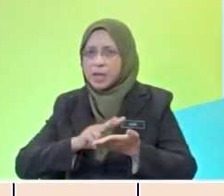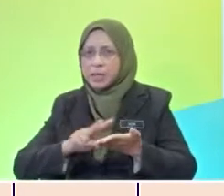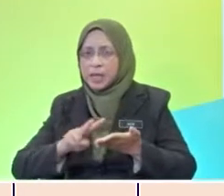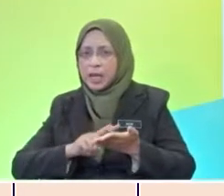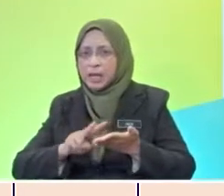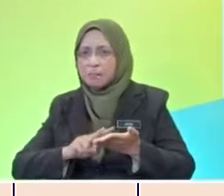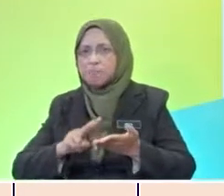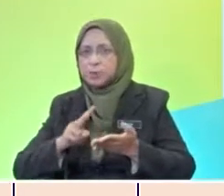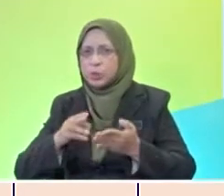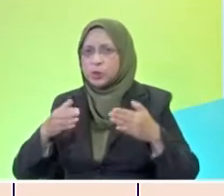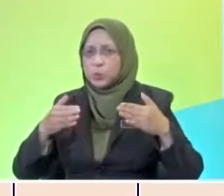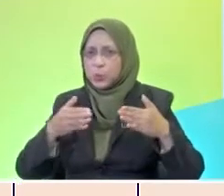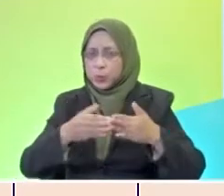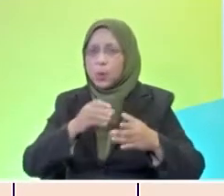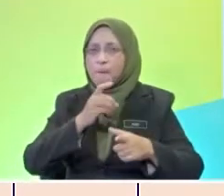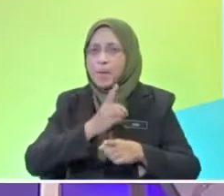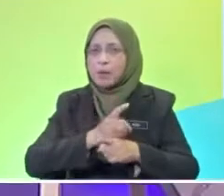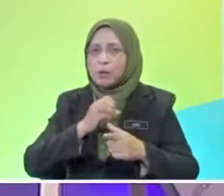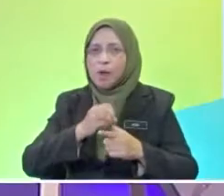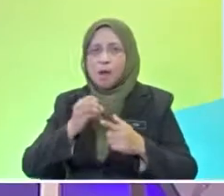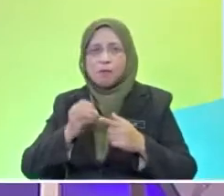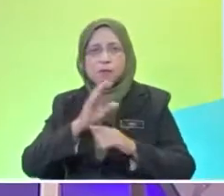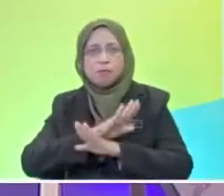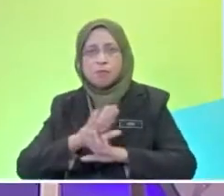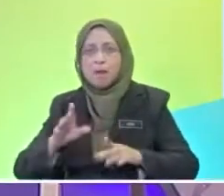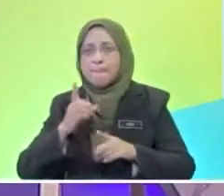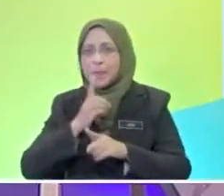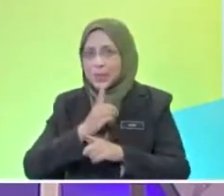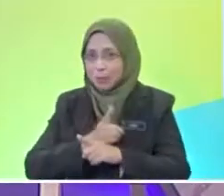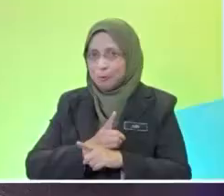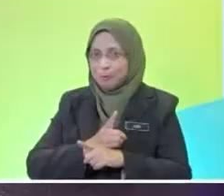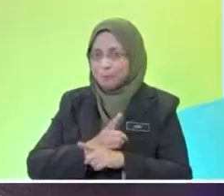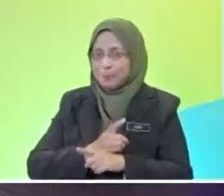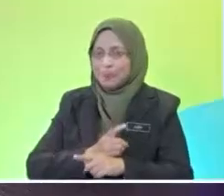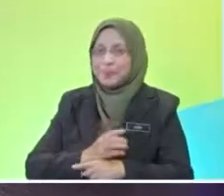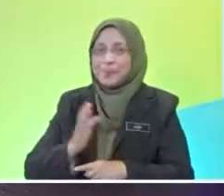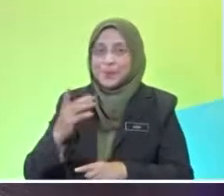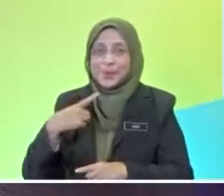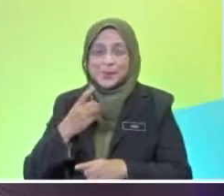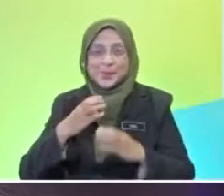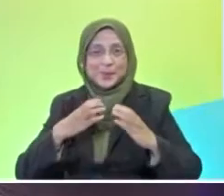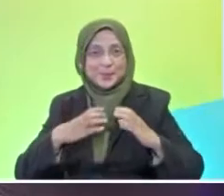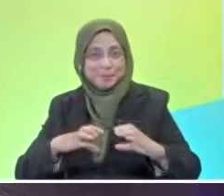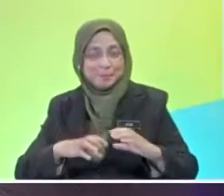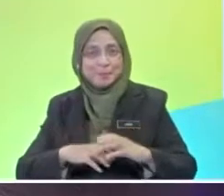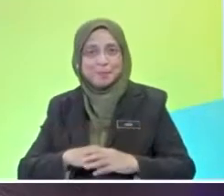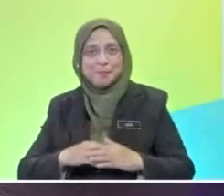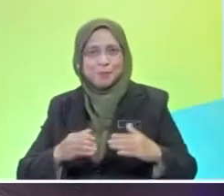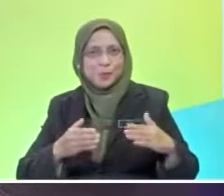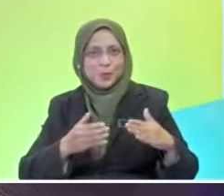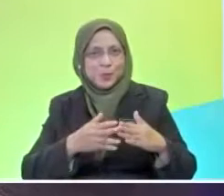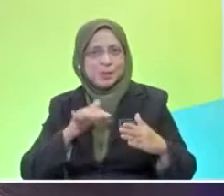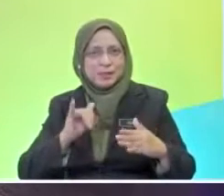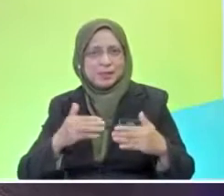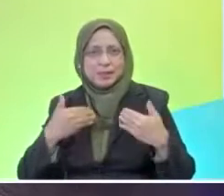ni betul ataupun tidak. Okey. Baik, okay. Syang, jom kita cuba kita nak tengok dekat sini sudut yang